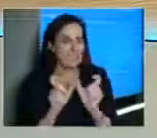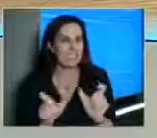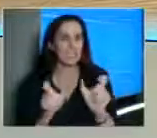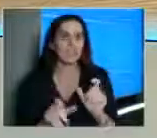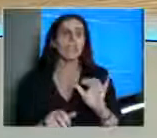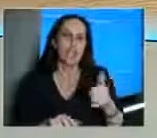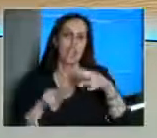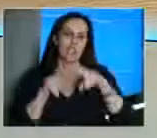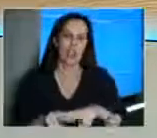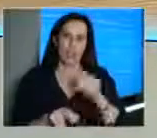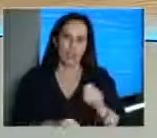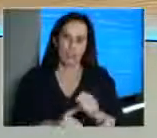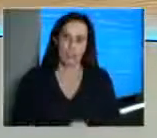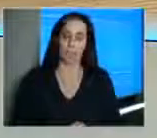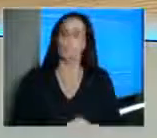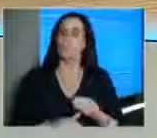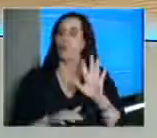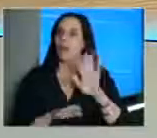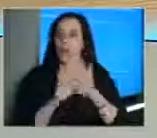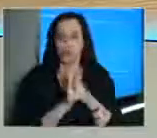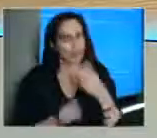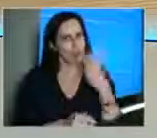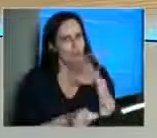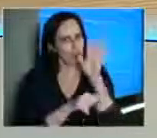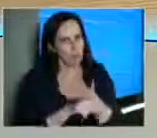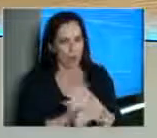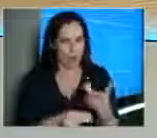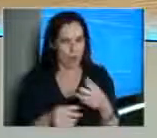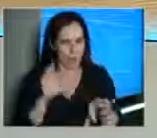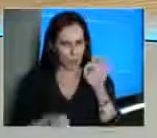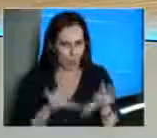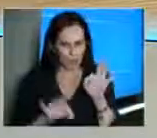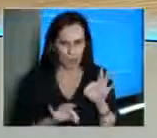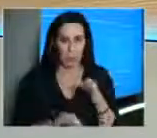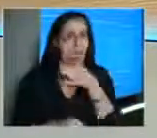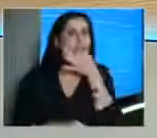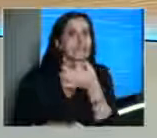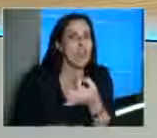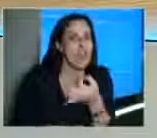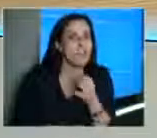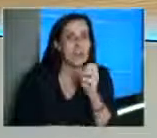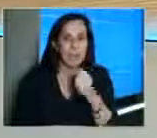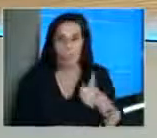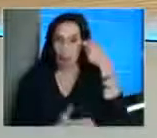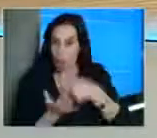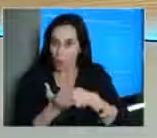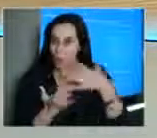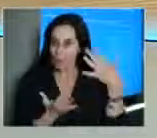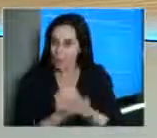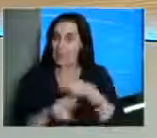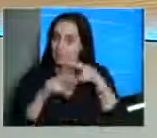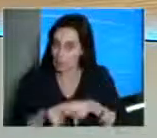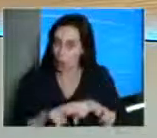של להיות או לחדול. לכל זה יש כמובן השפעה על תוצאות הבחירות. השאלה הגדולה היא האם כחלון יצליח